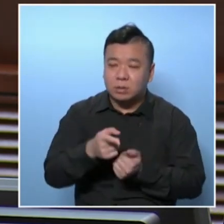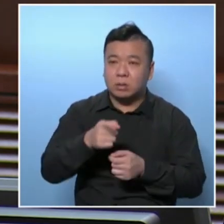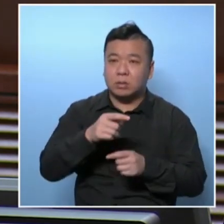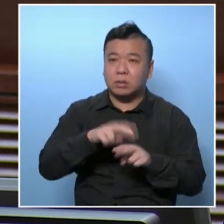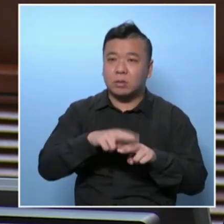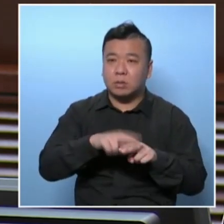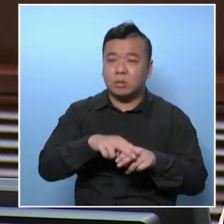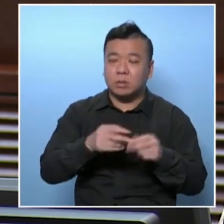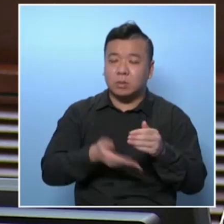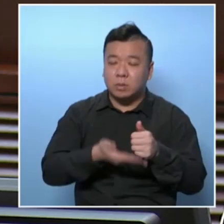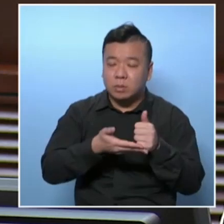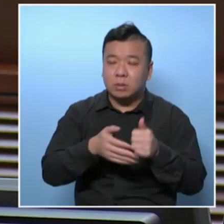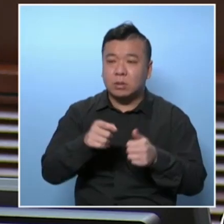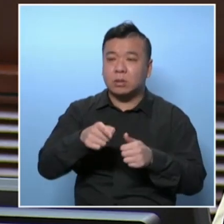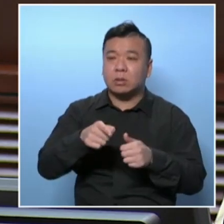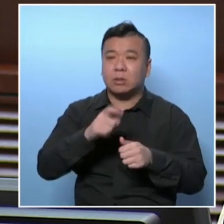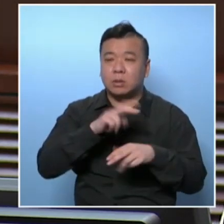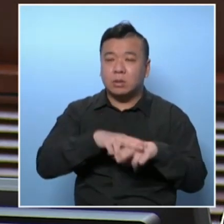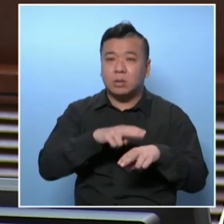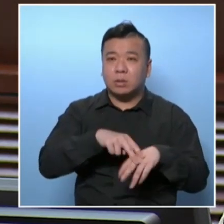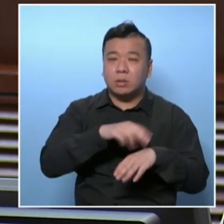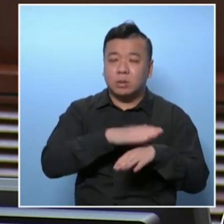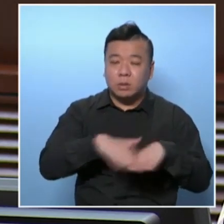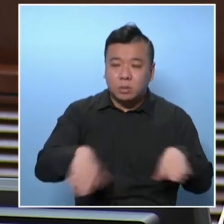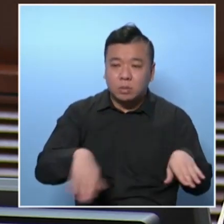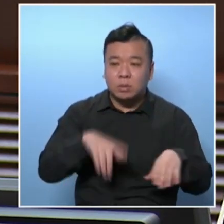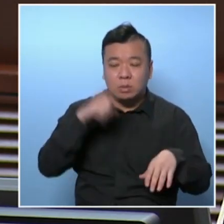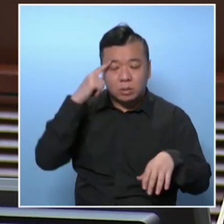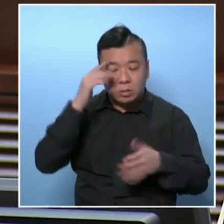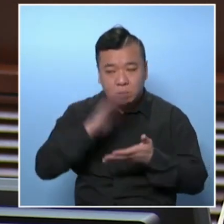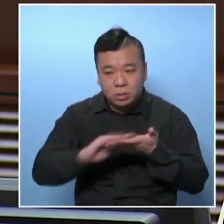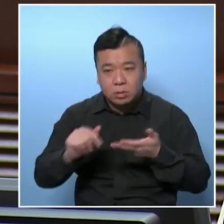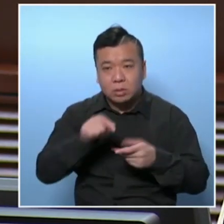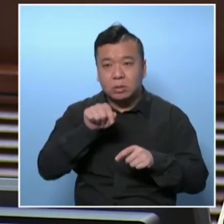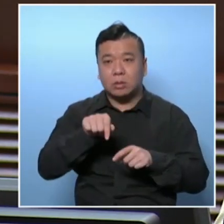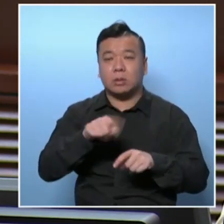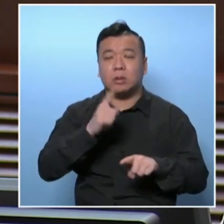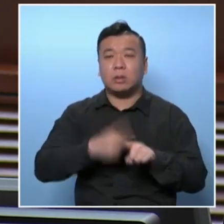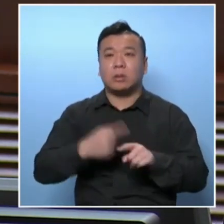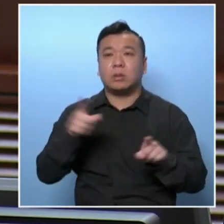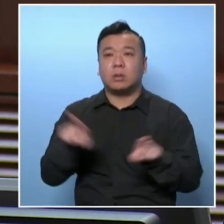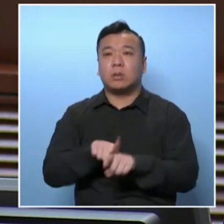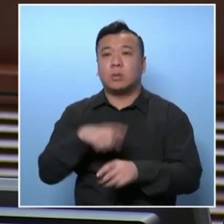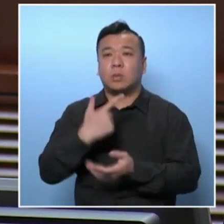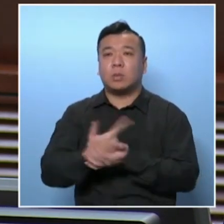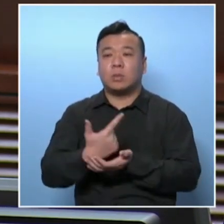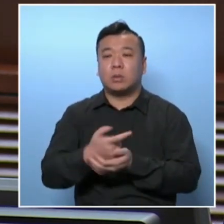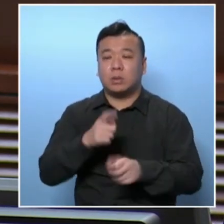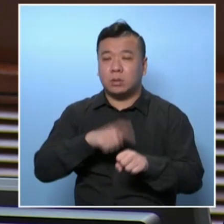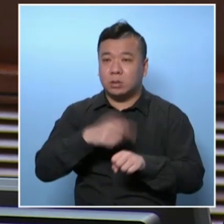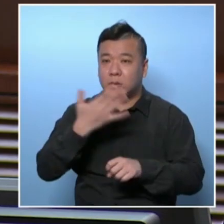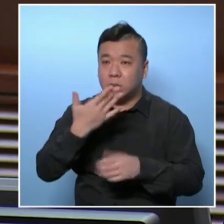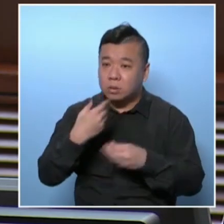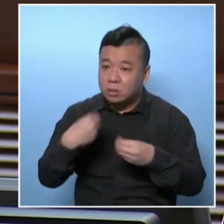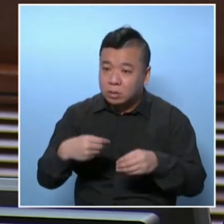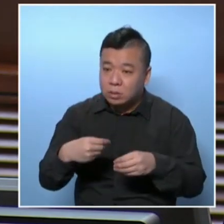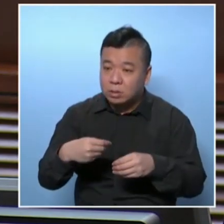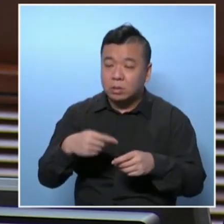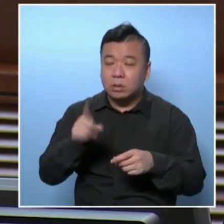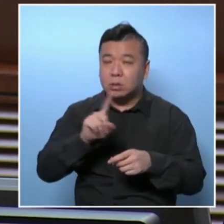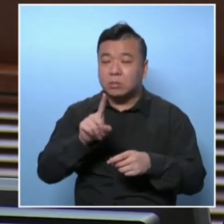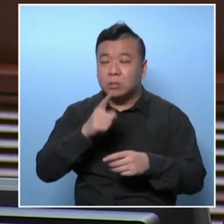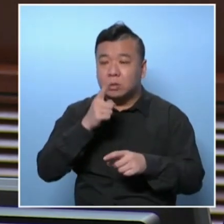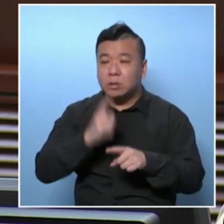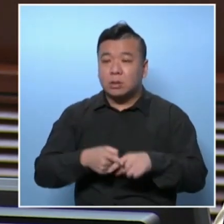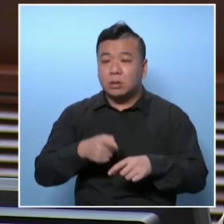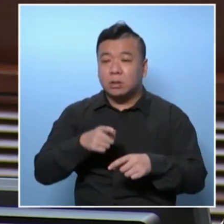嘅觀念、對國安法嘅理解，同樣都係咁重要。咁係幾時去教呢？點樣去教呢？點樣可以